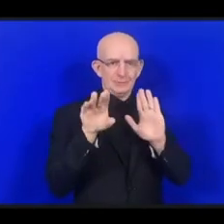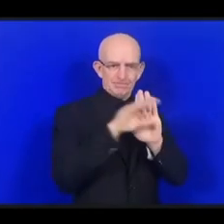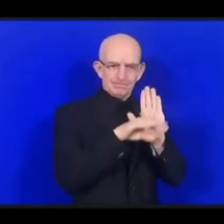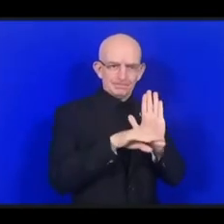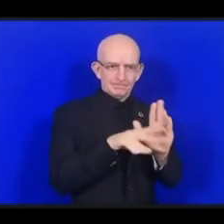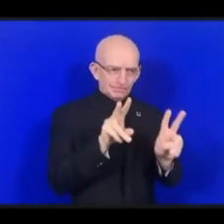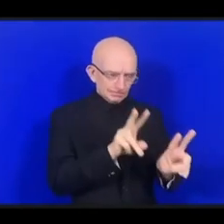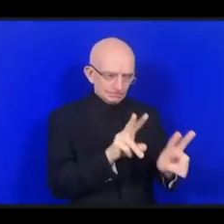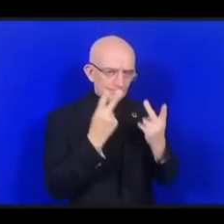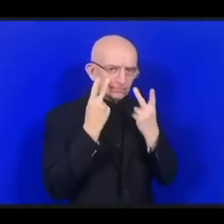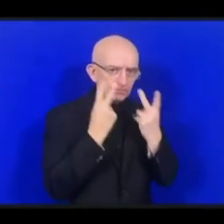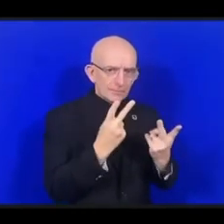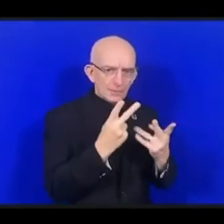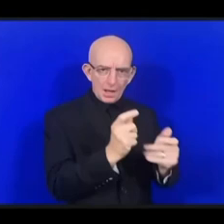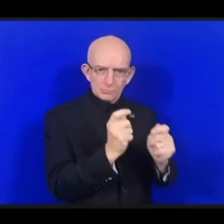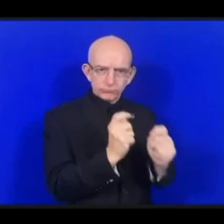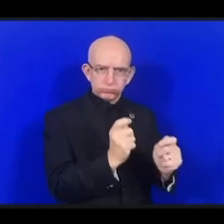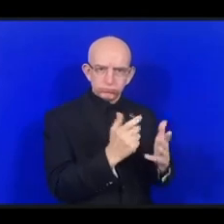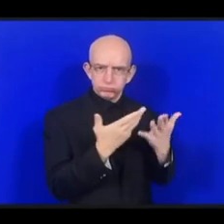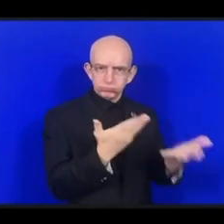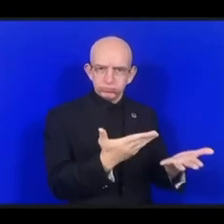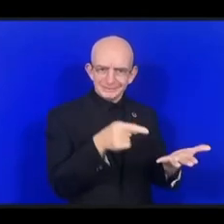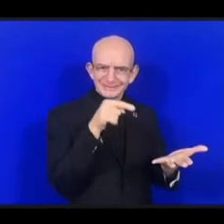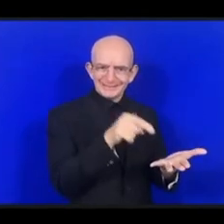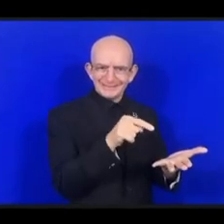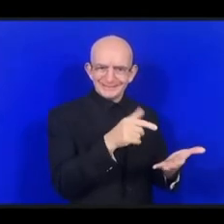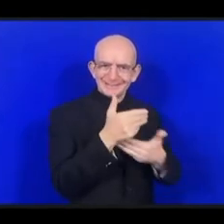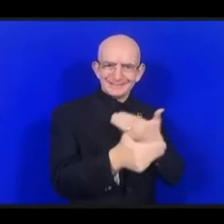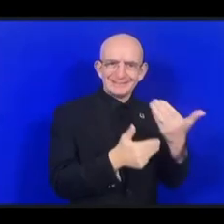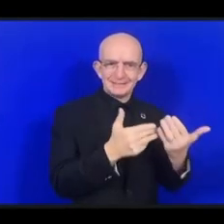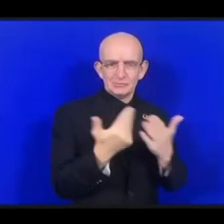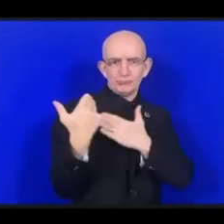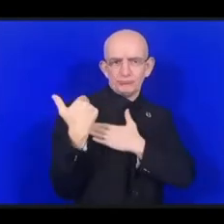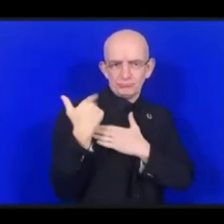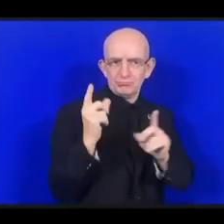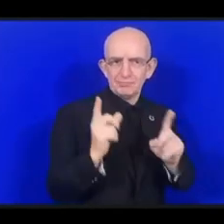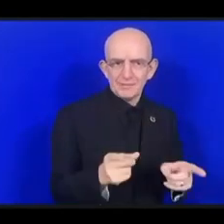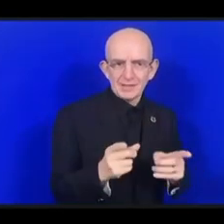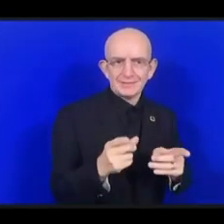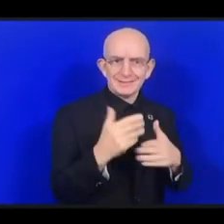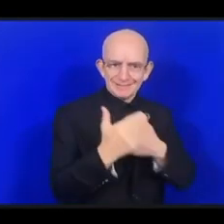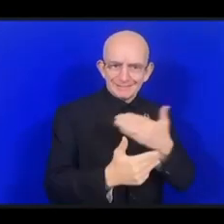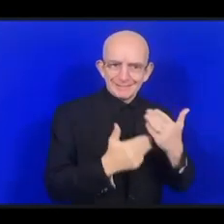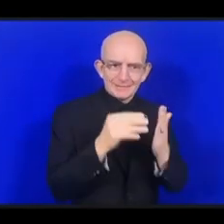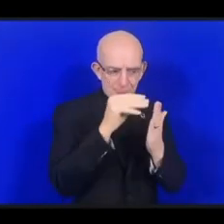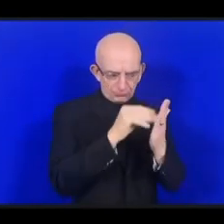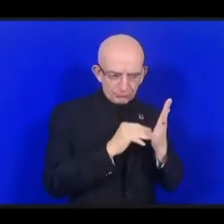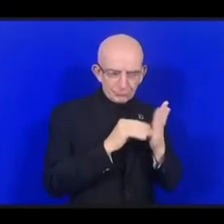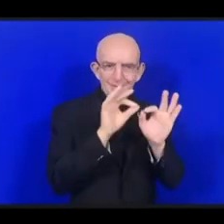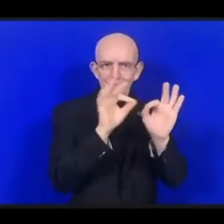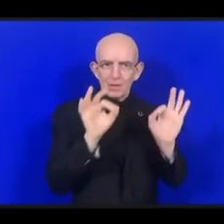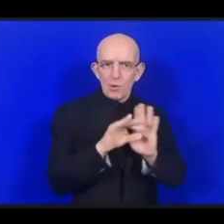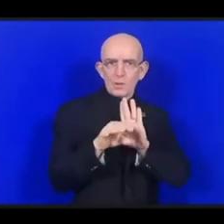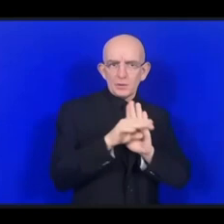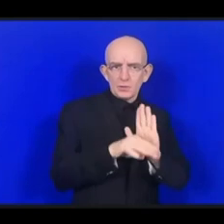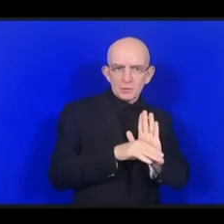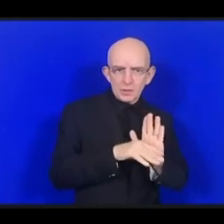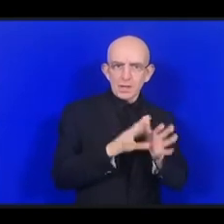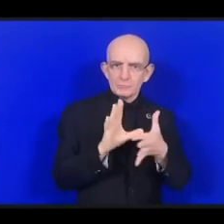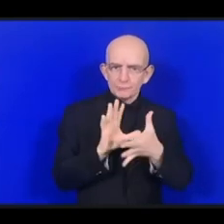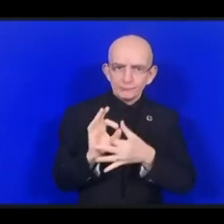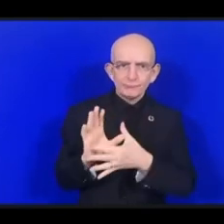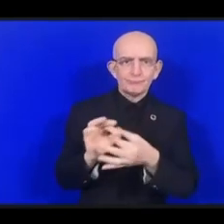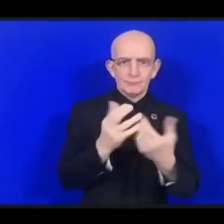collaboration de toutes les parties prenantes y compris les gouvernements le secteur privé les organisations internationales les organisations de la société